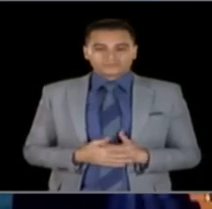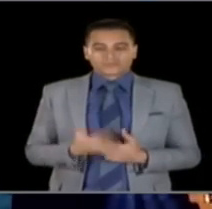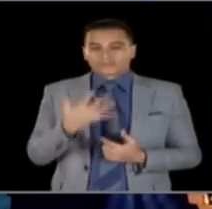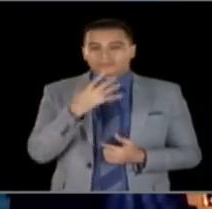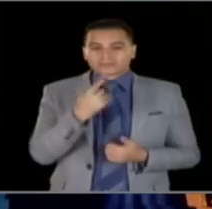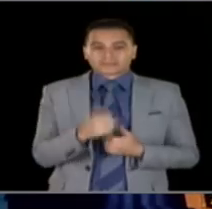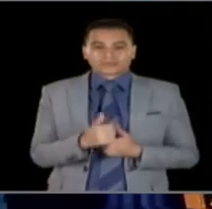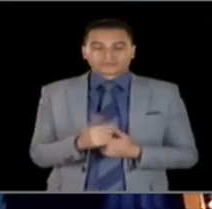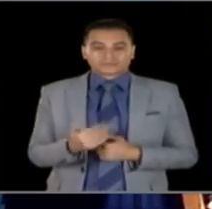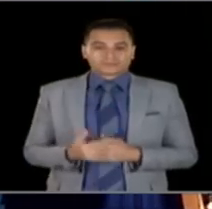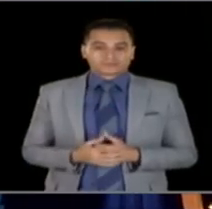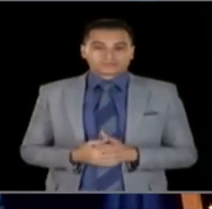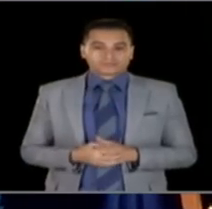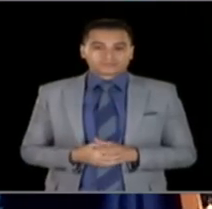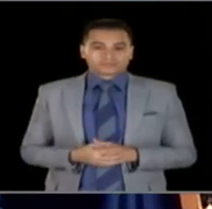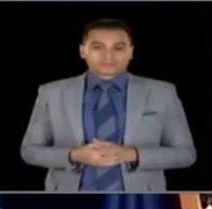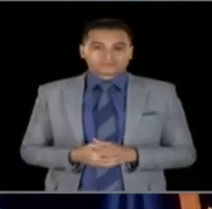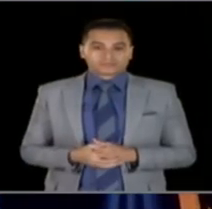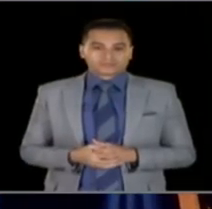خمس ثواني،